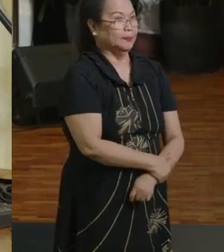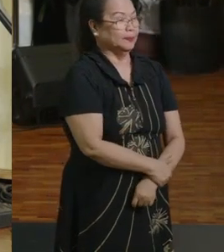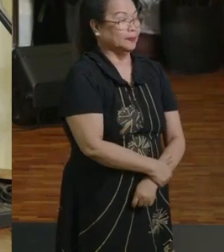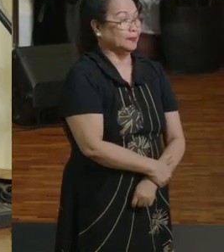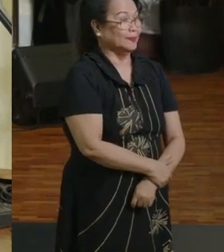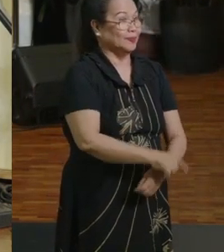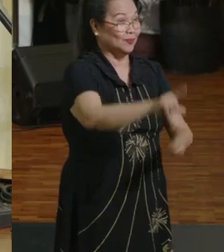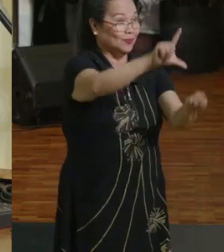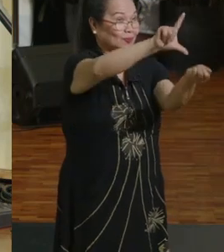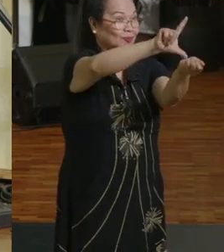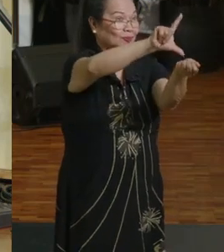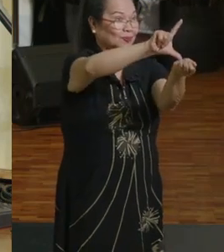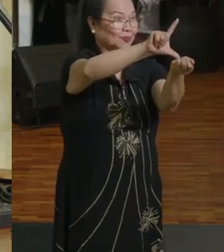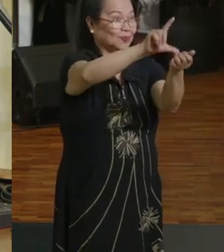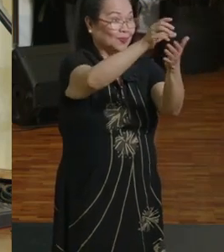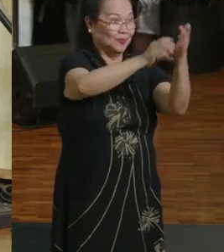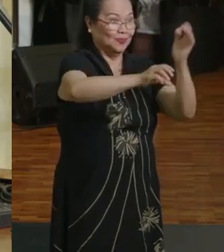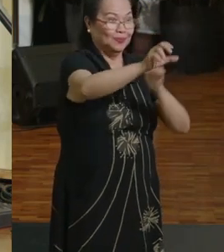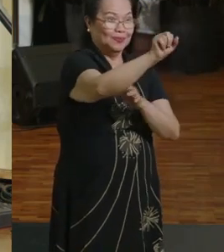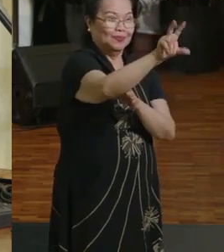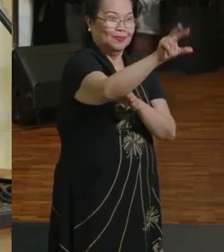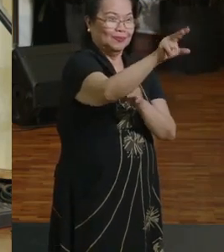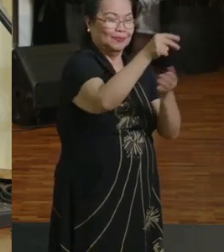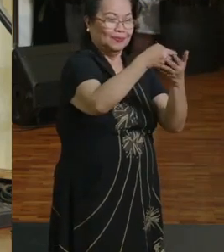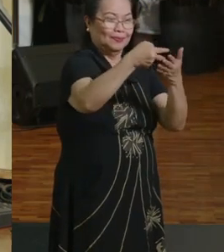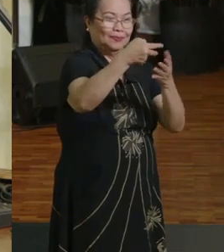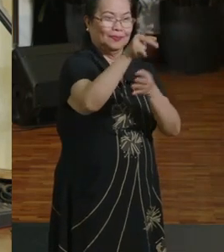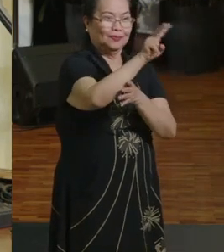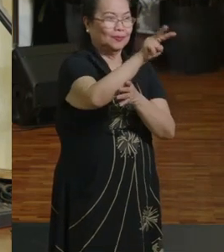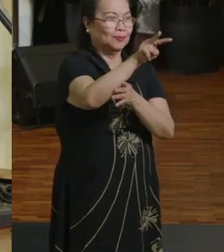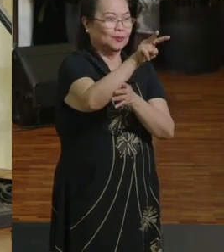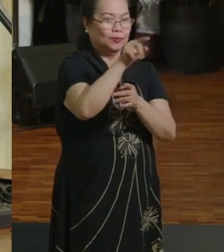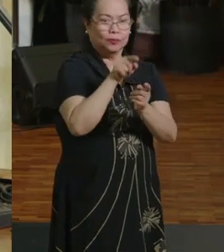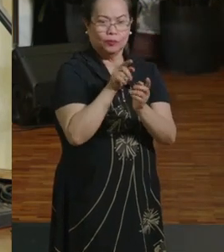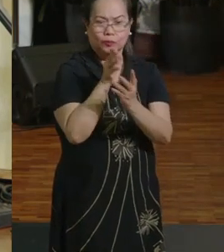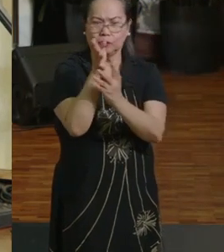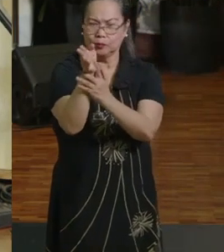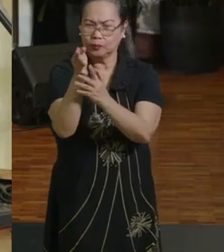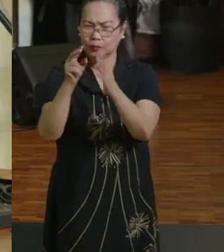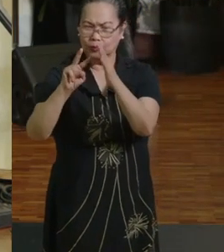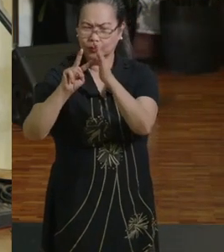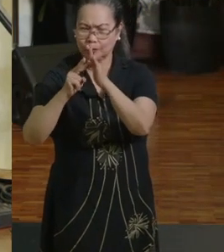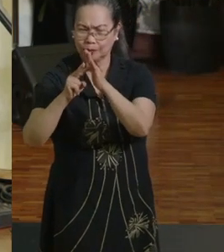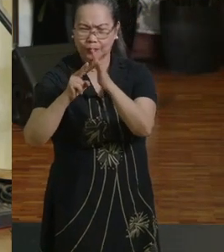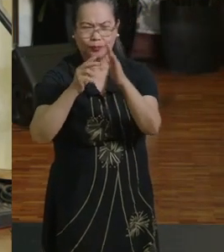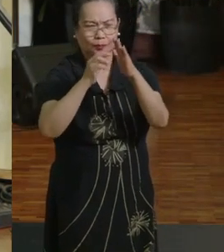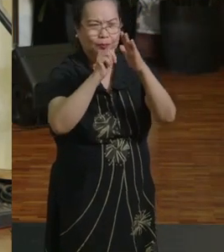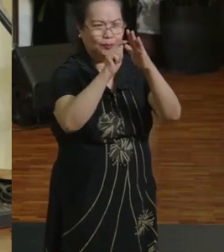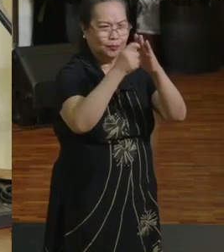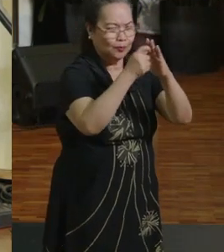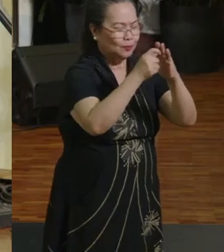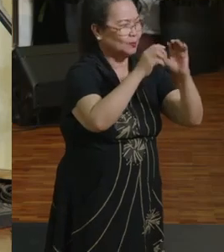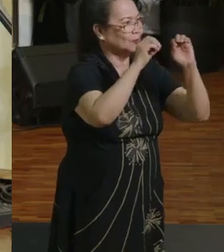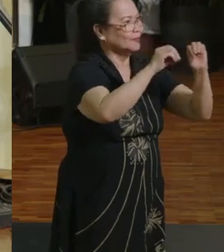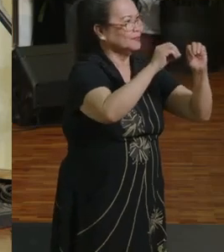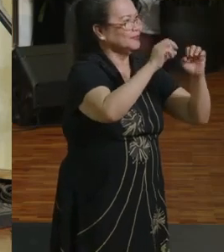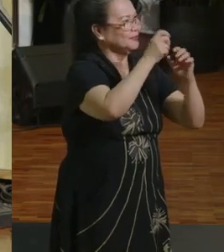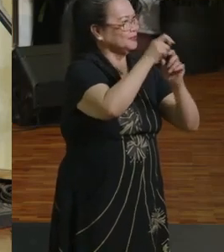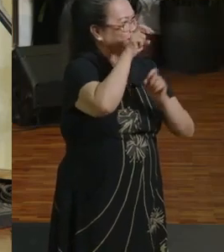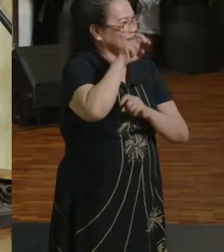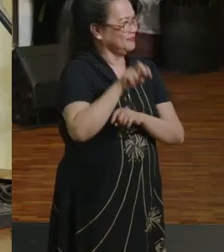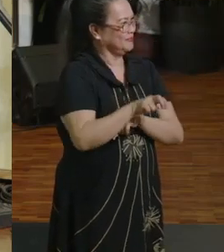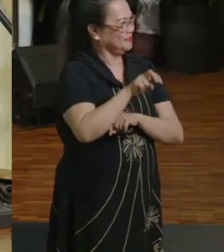Sa Luke 13:22, he went on his way through towns and villages, teaching and